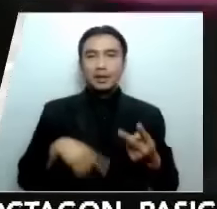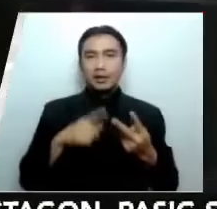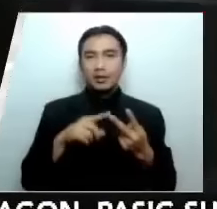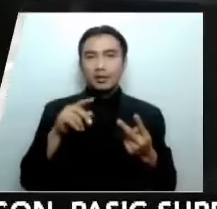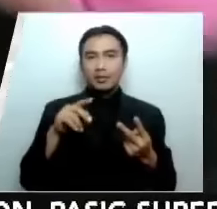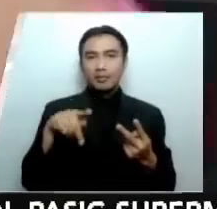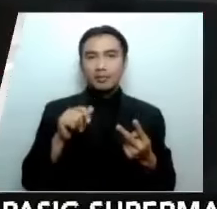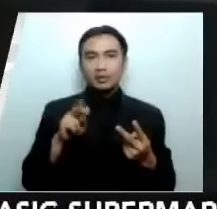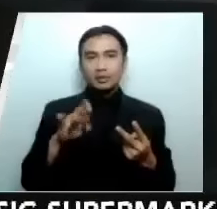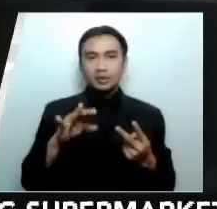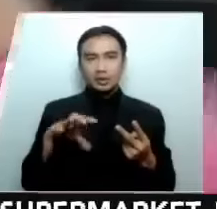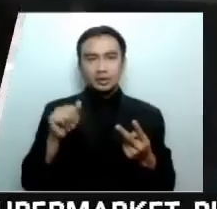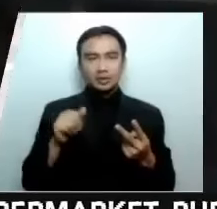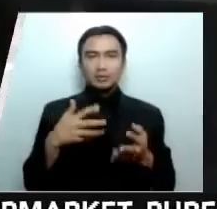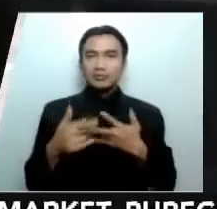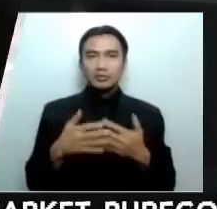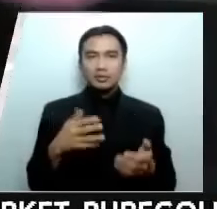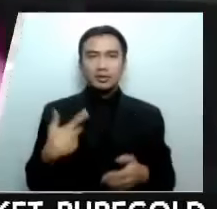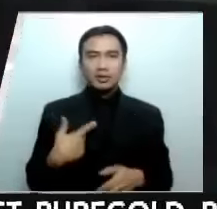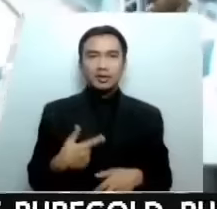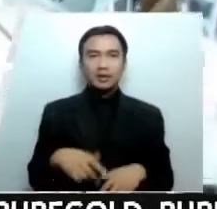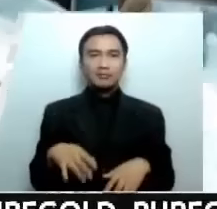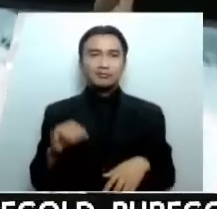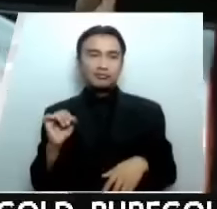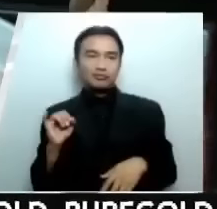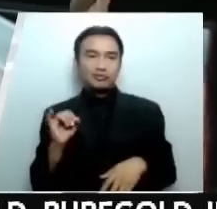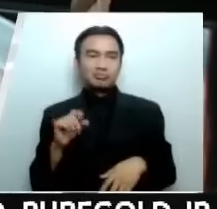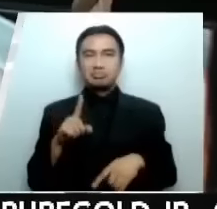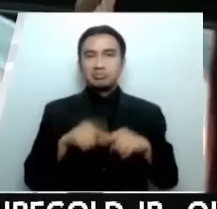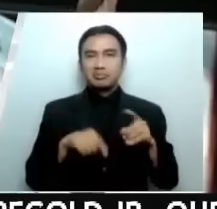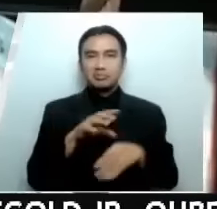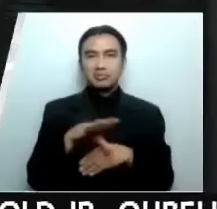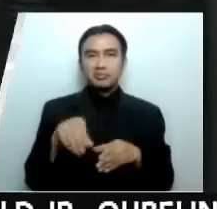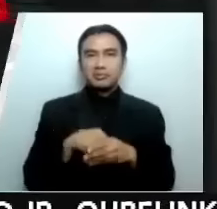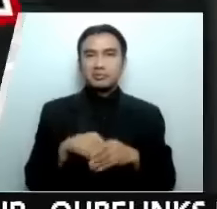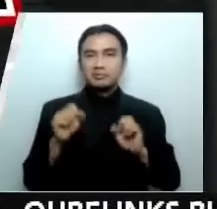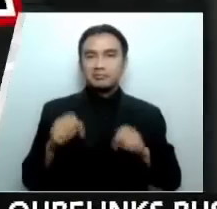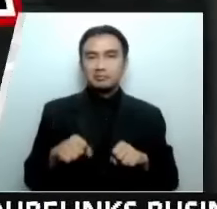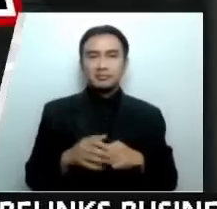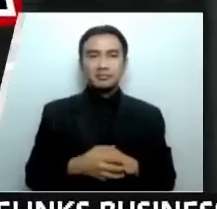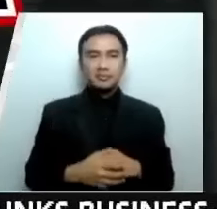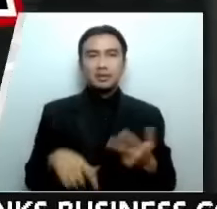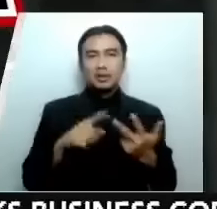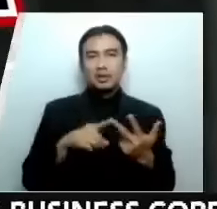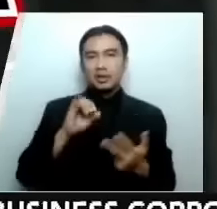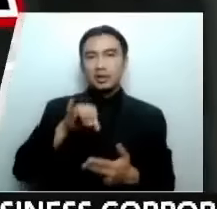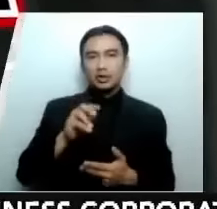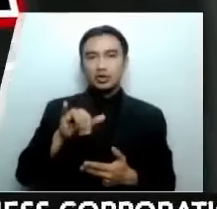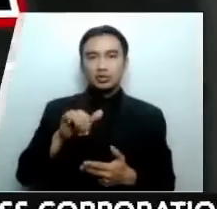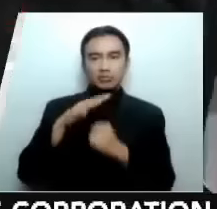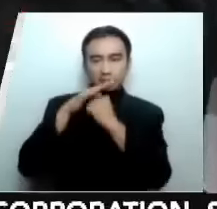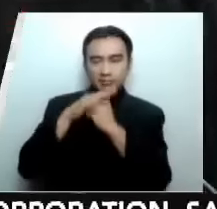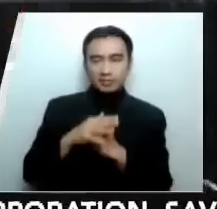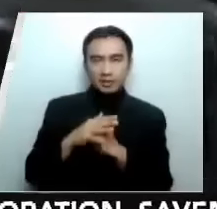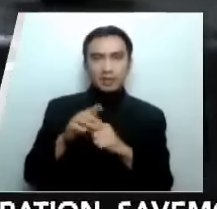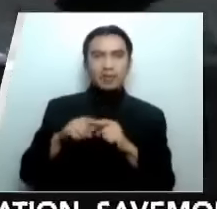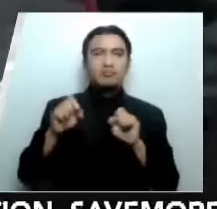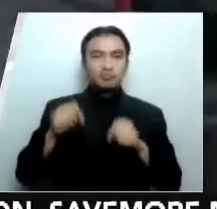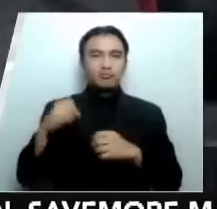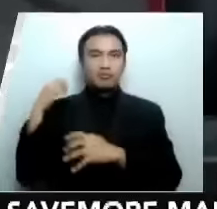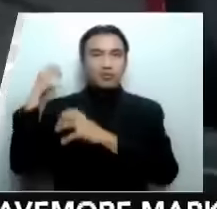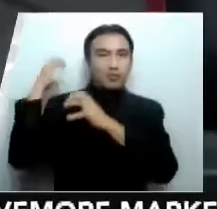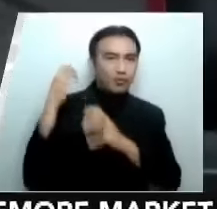porkit kikay, hindi kayang makisabay. Joya. Pinakamaliit, pero kayang-kaya kang balibagin. At